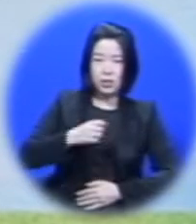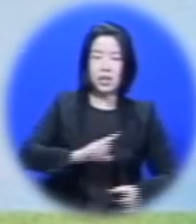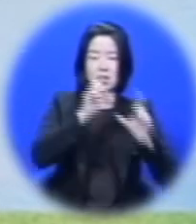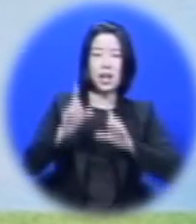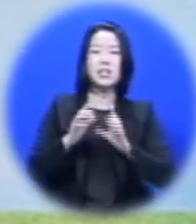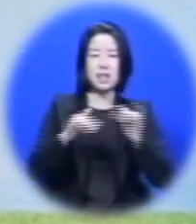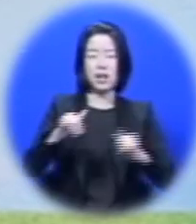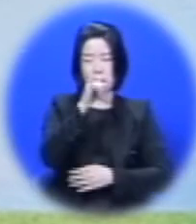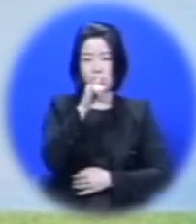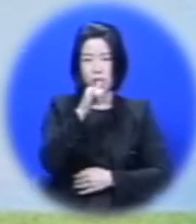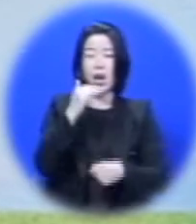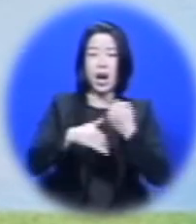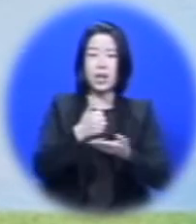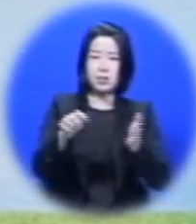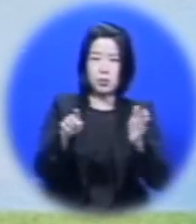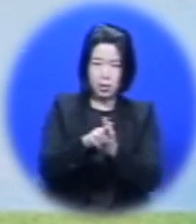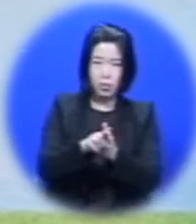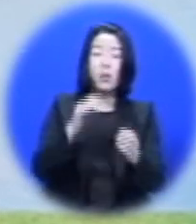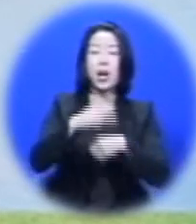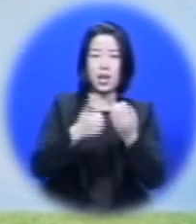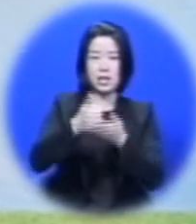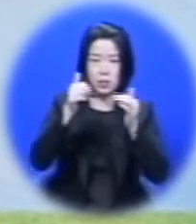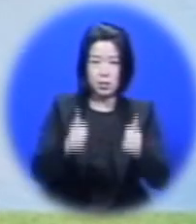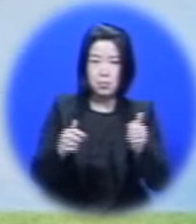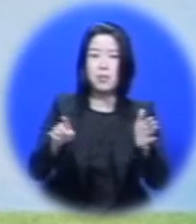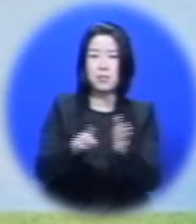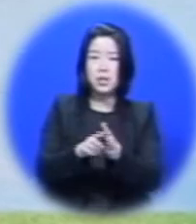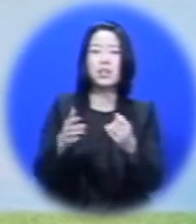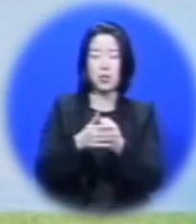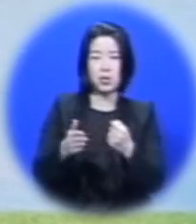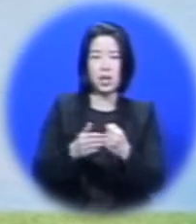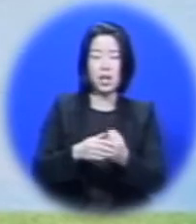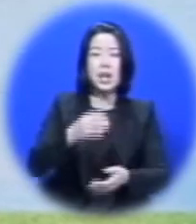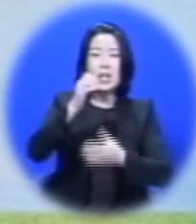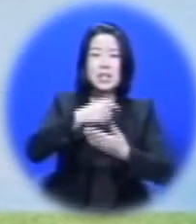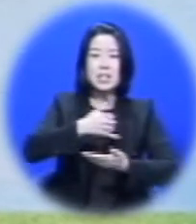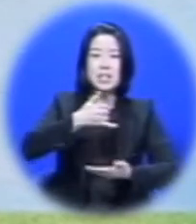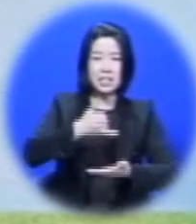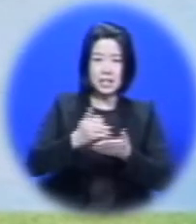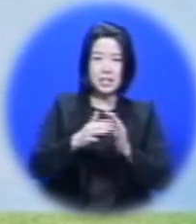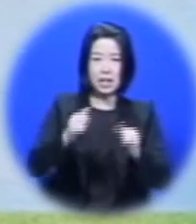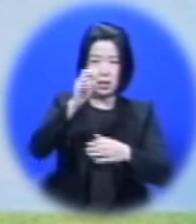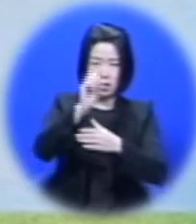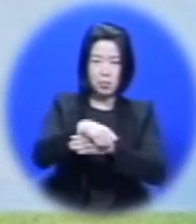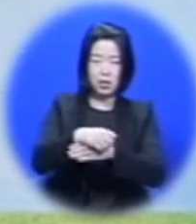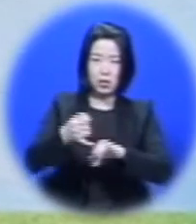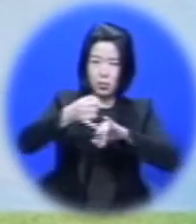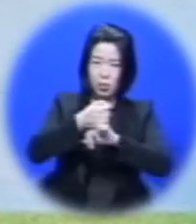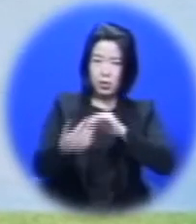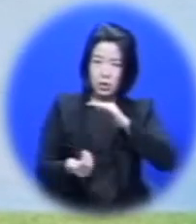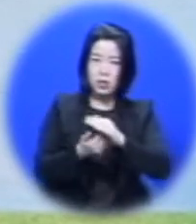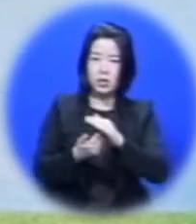있어. 하나님을 믿고 하나님의 심판을 믿으니까 의의 열매는 반드시 맺어진다는 걸 믿는